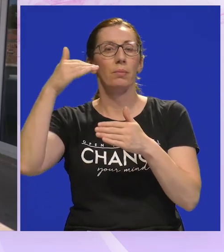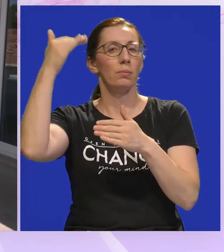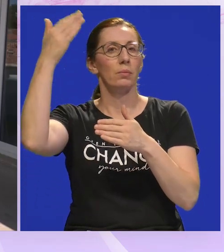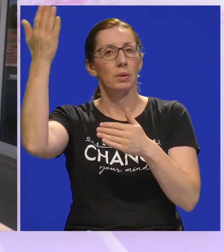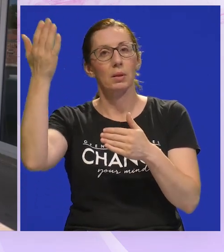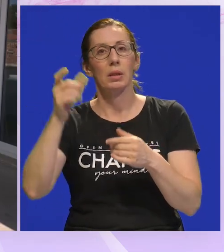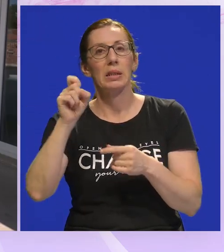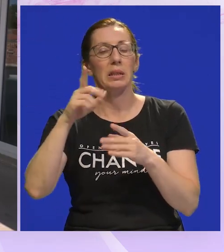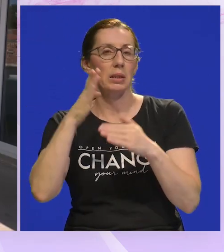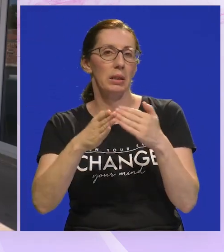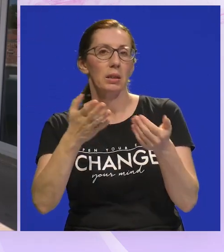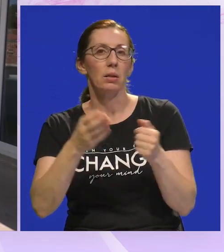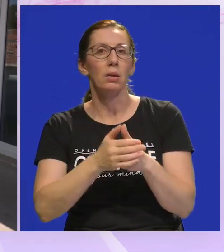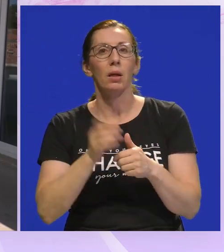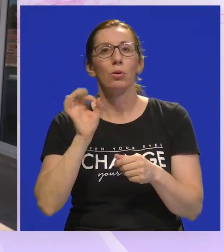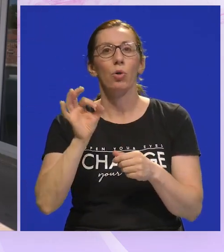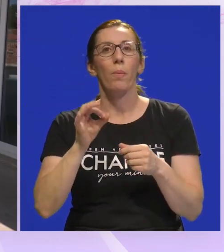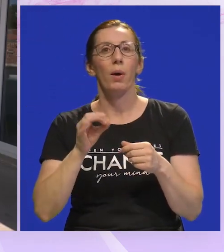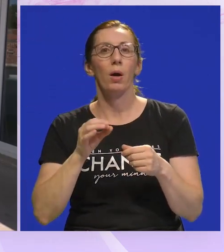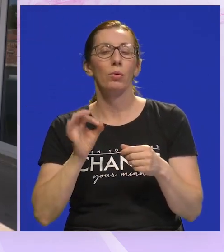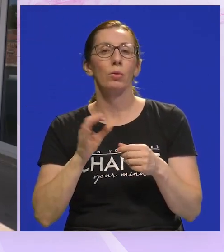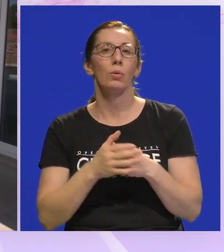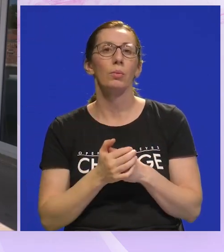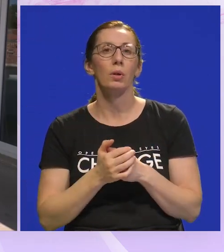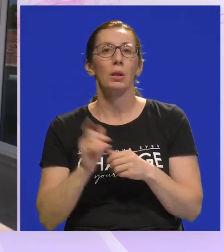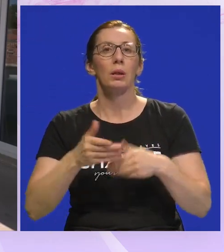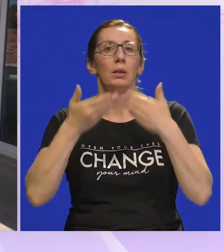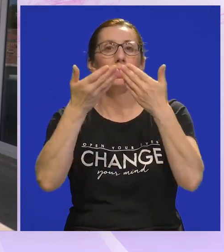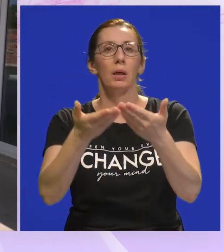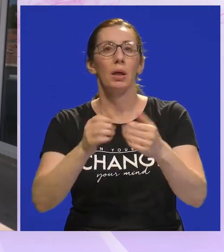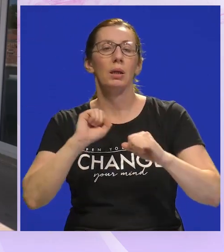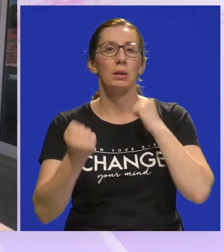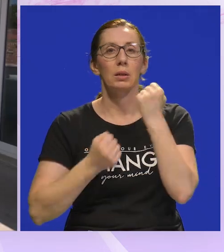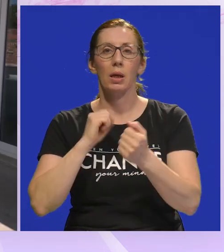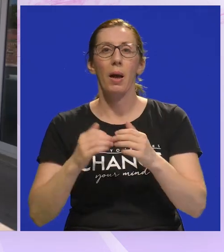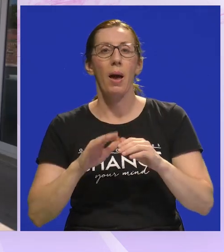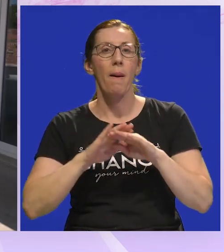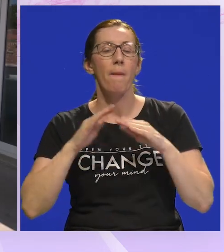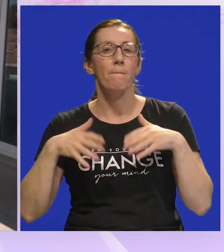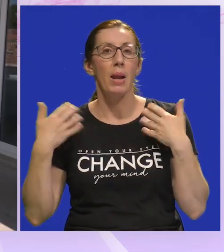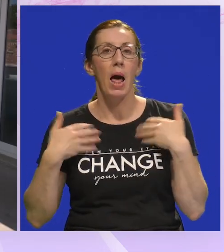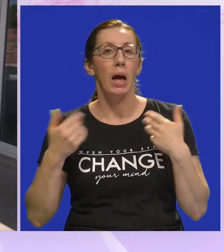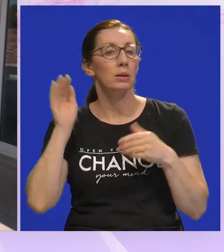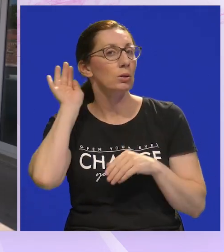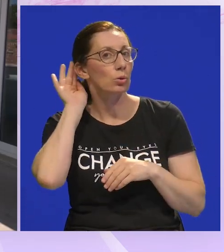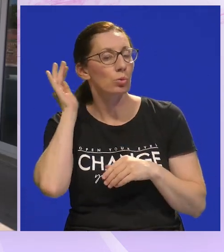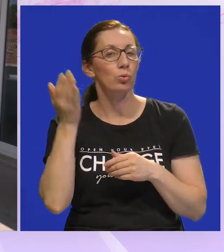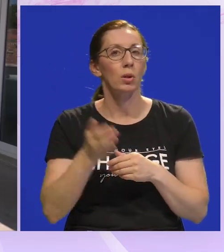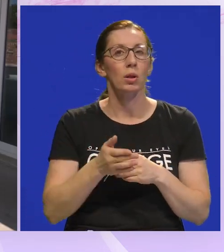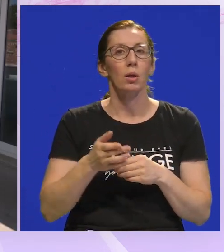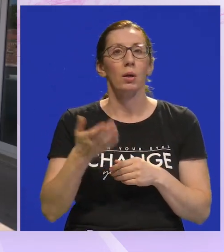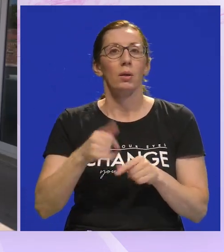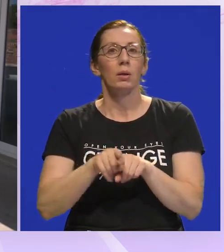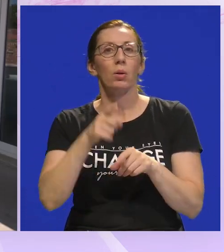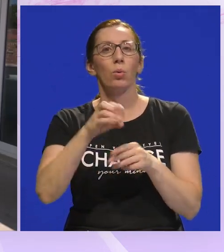nego ciljevi moraju biti za jedno veliko opće dobro, tako kako bi doprinijeli i razvoju mladih slušatelja,